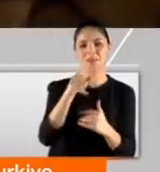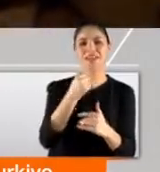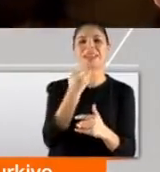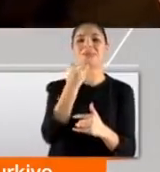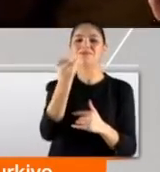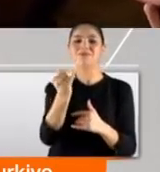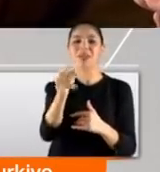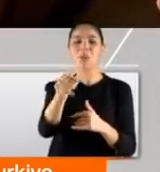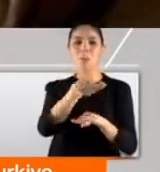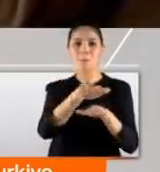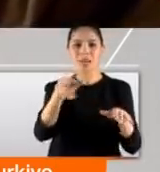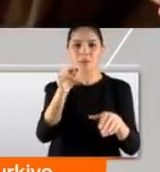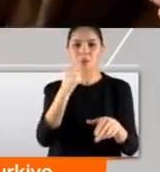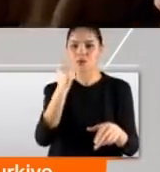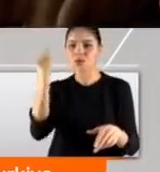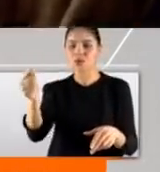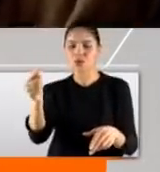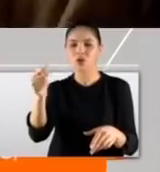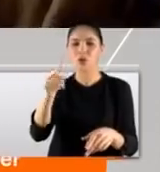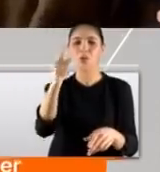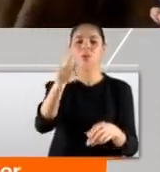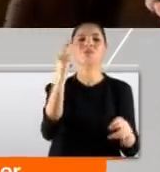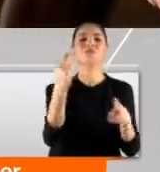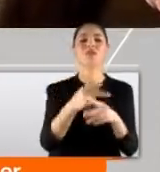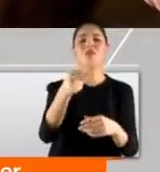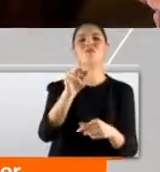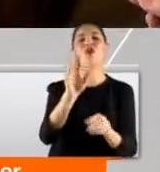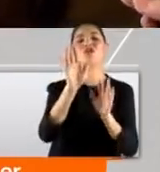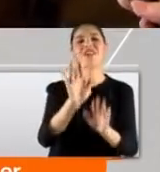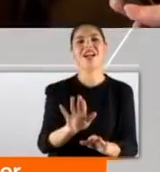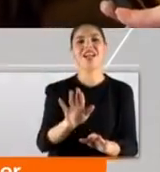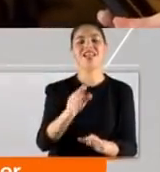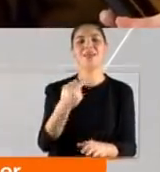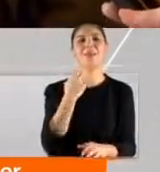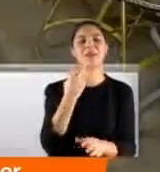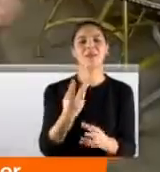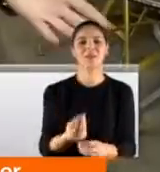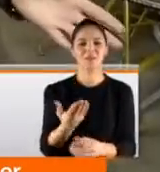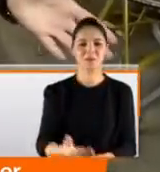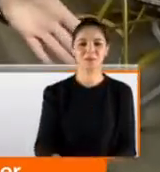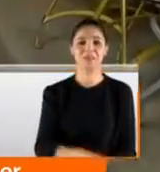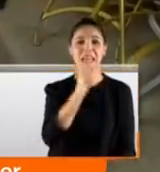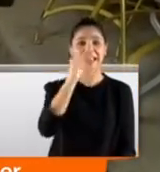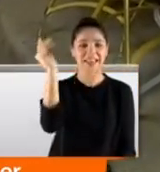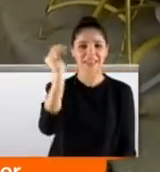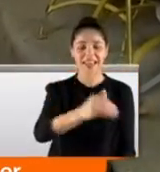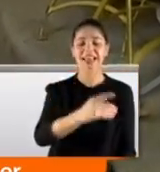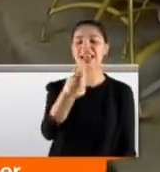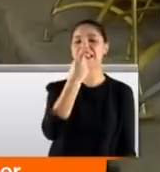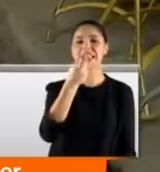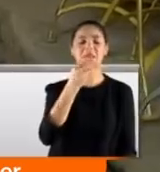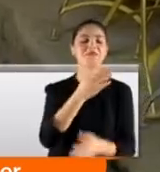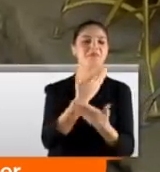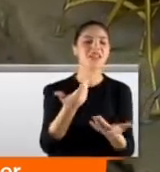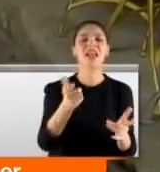bir masayı boş bırakır mısınız falan diye ama burada direkt zaten mecburen boş bırakmak zorunda kalıyorsunuz. Kafeye gelip yemek yiyenler,